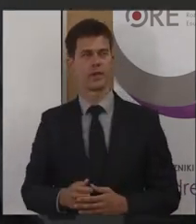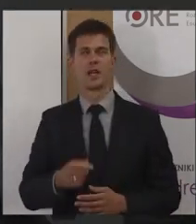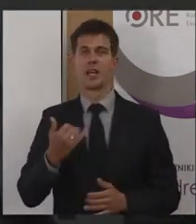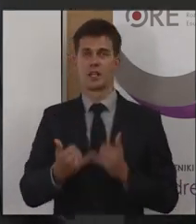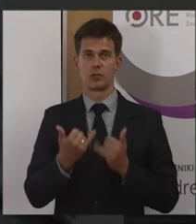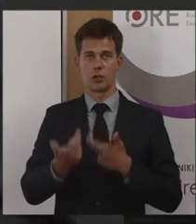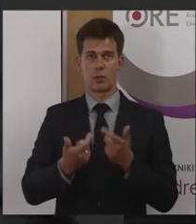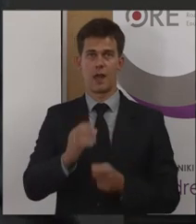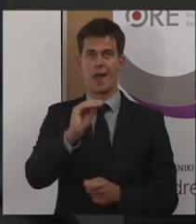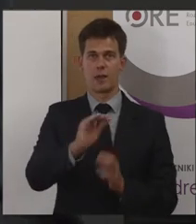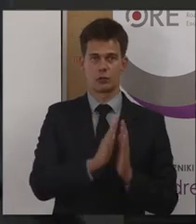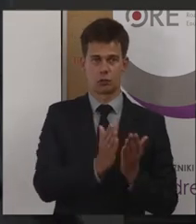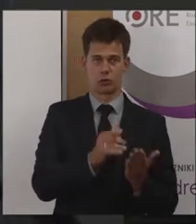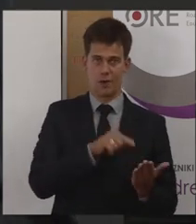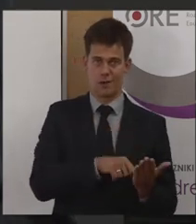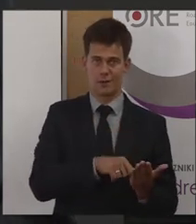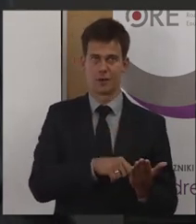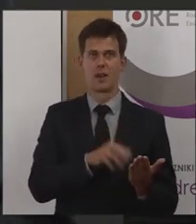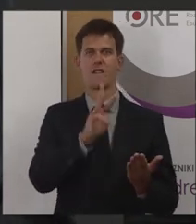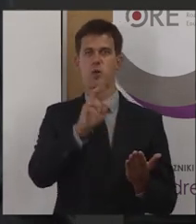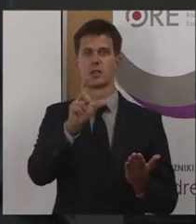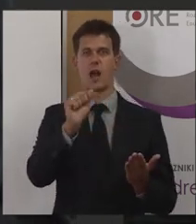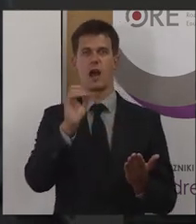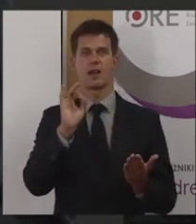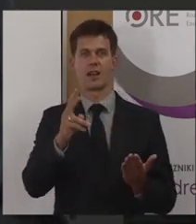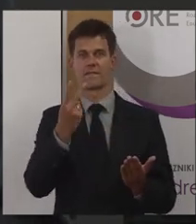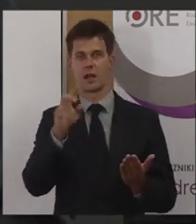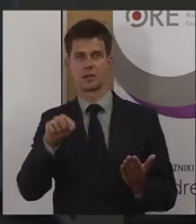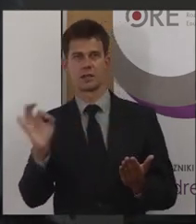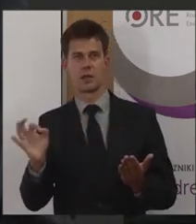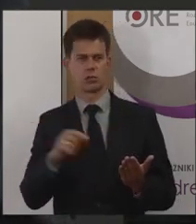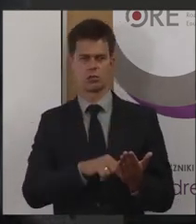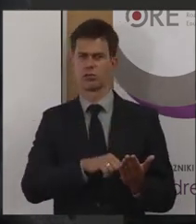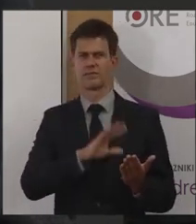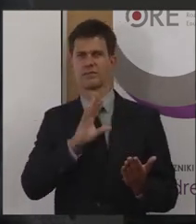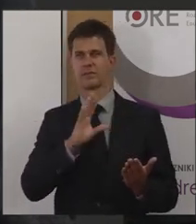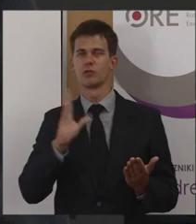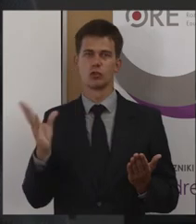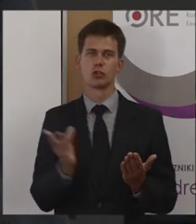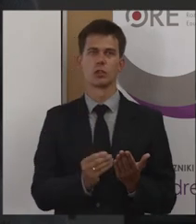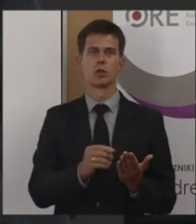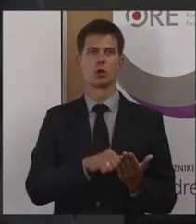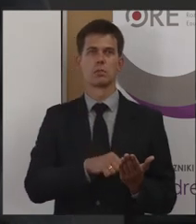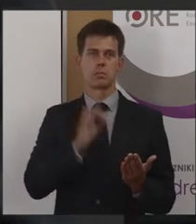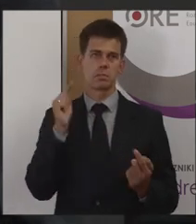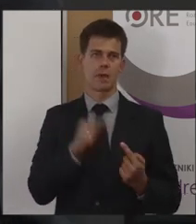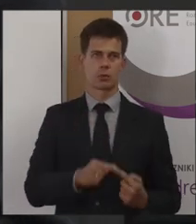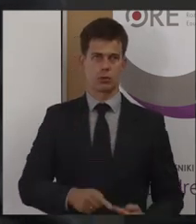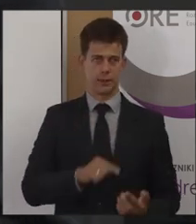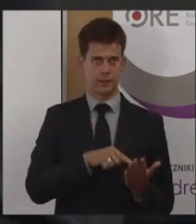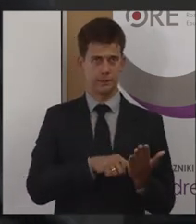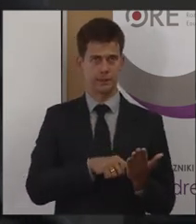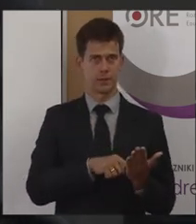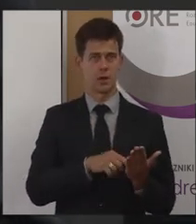przygotowany nawet według zasad WCAG 2.0, najbardziej jak to jest tylko możliwe, może